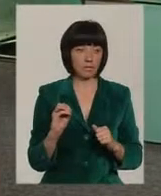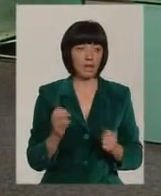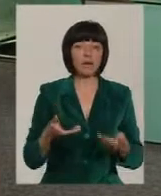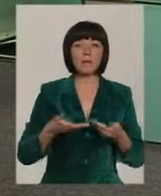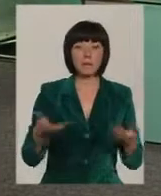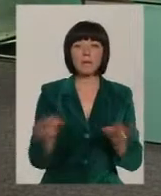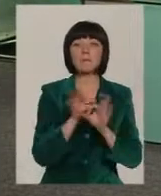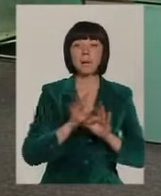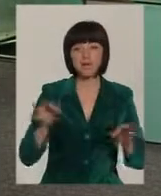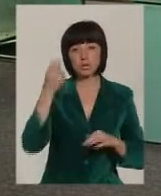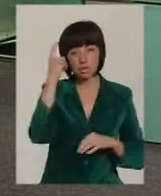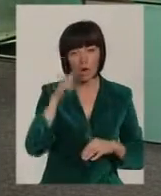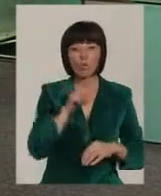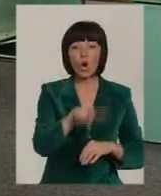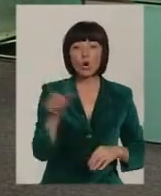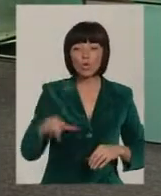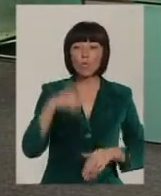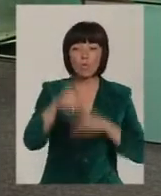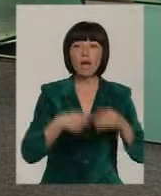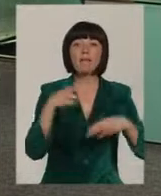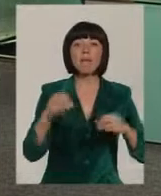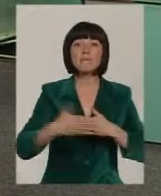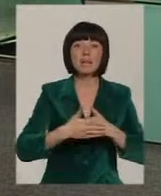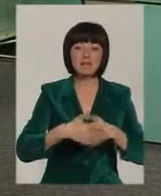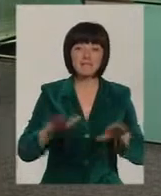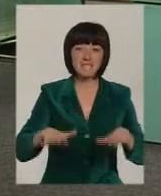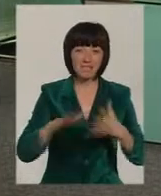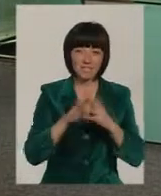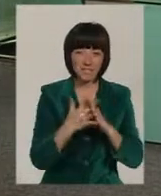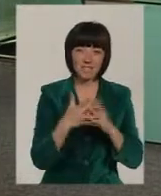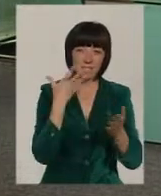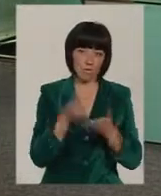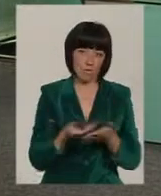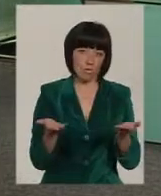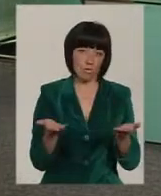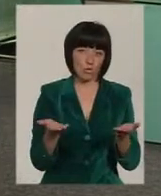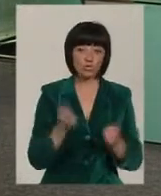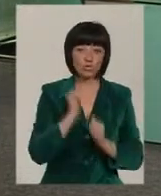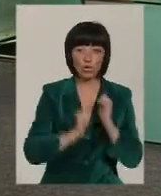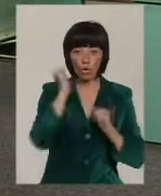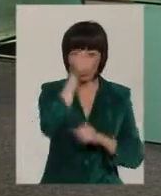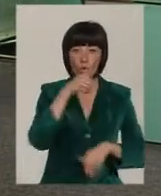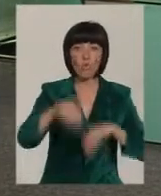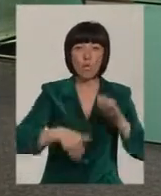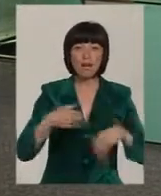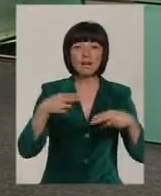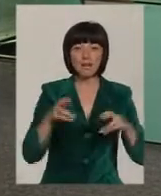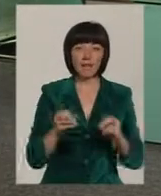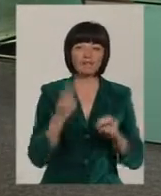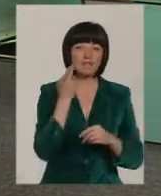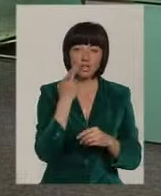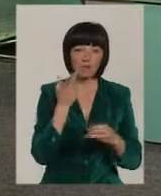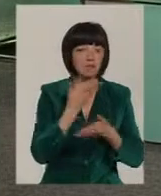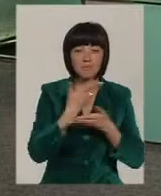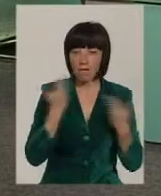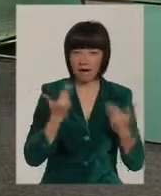ми прекрасно знаємо, що люди купаються там, де їм ближче, в місцевому ставку, в селі своєму, з року в рік купаються там, де, звичайно, немає